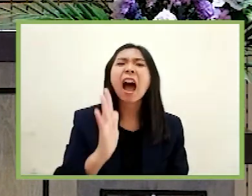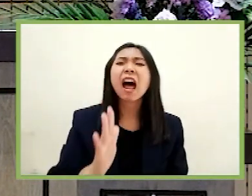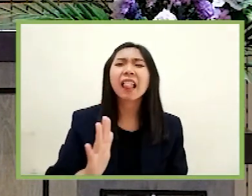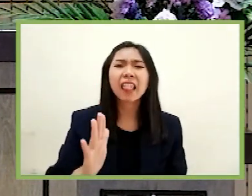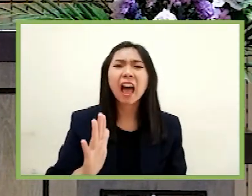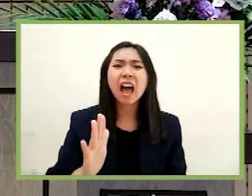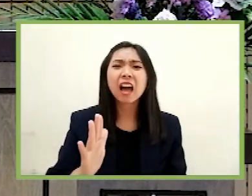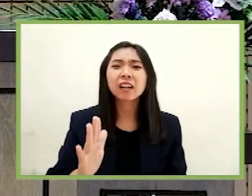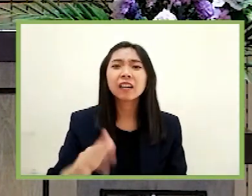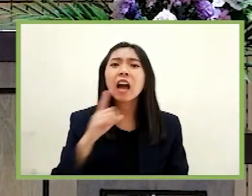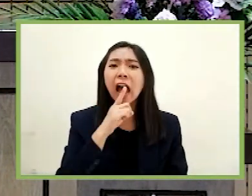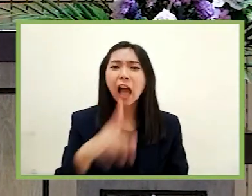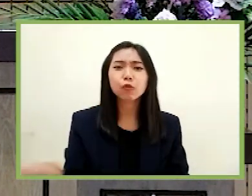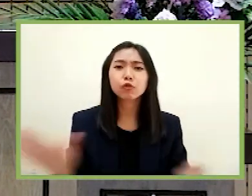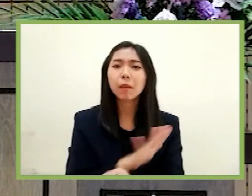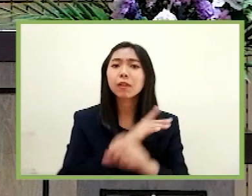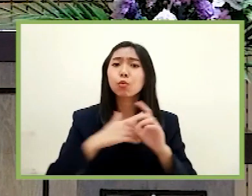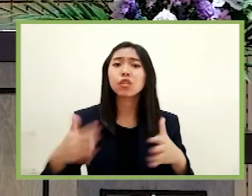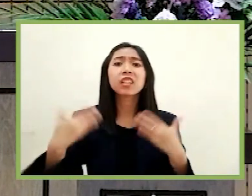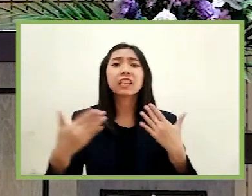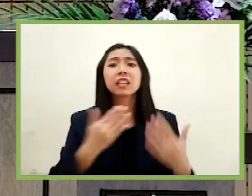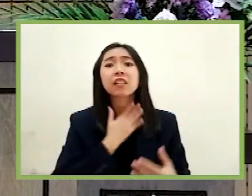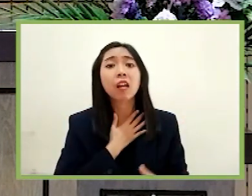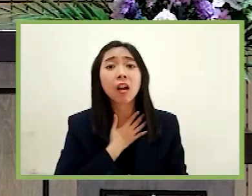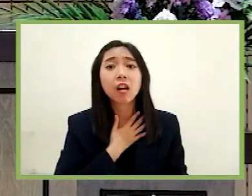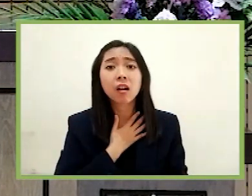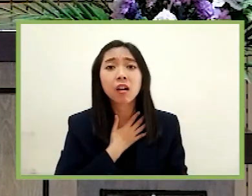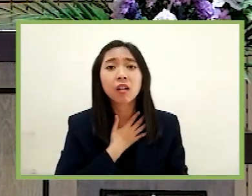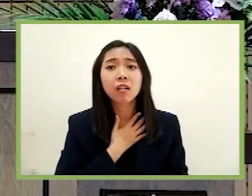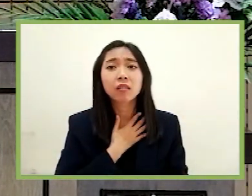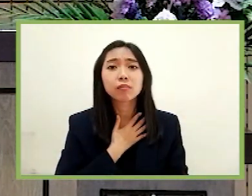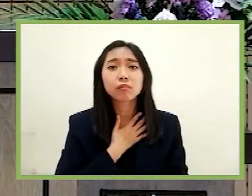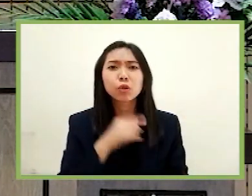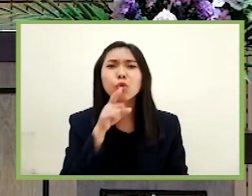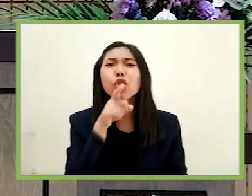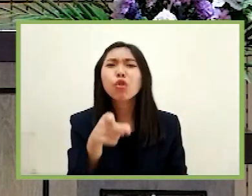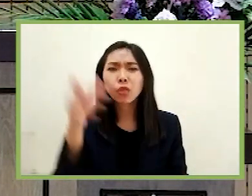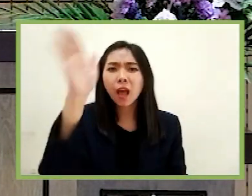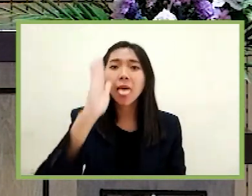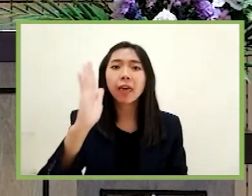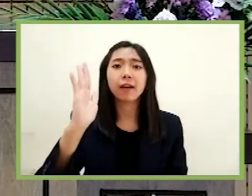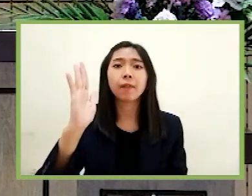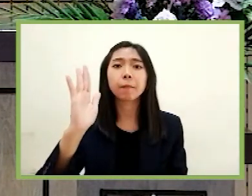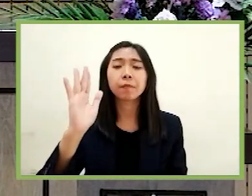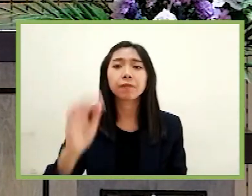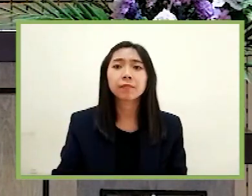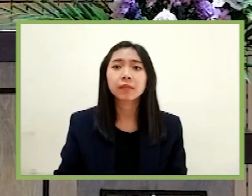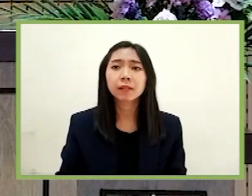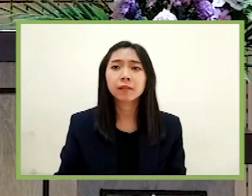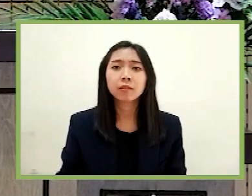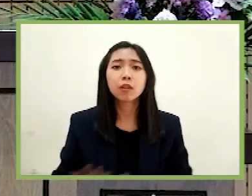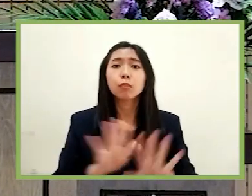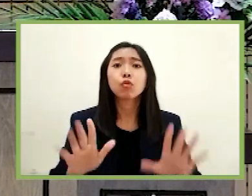apa yang menjadi Keinginan kita tanpa menuntut